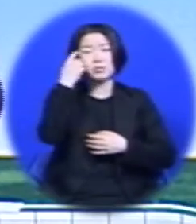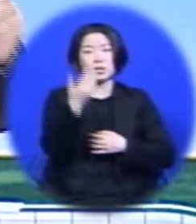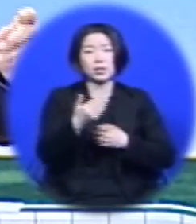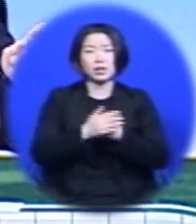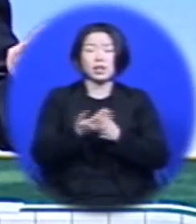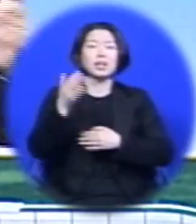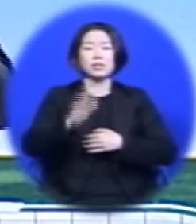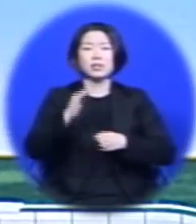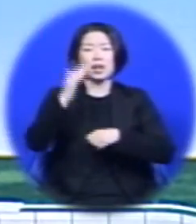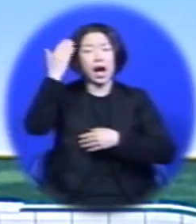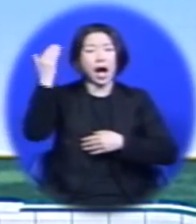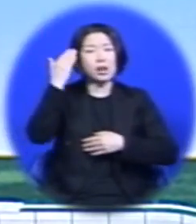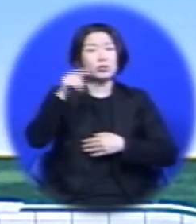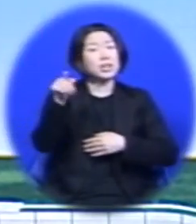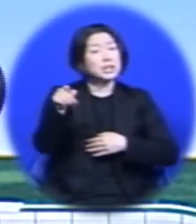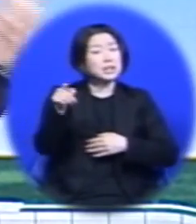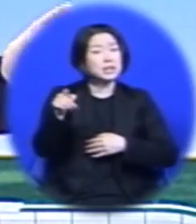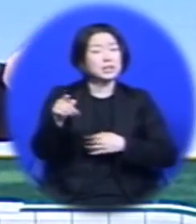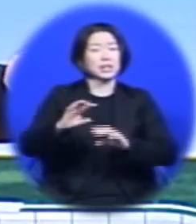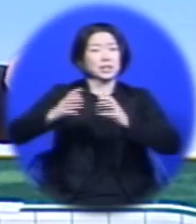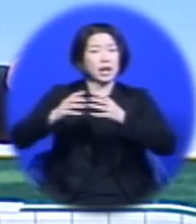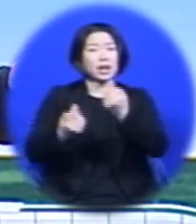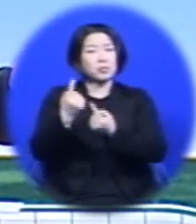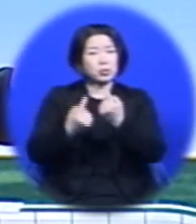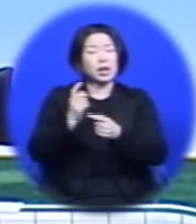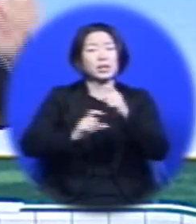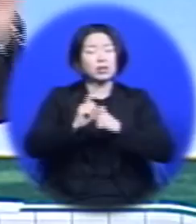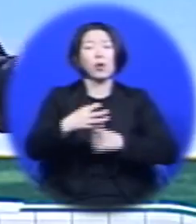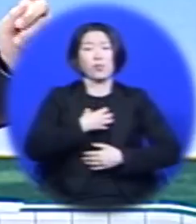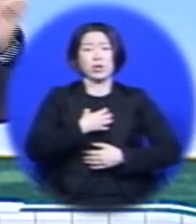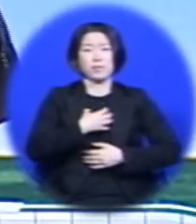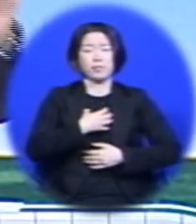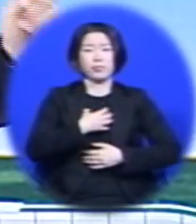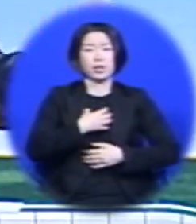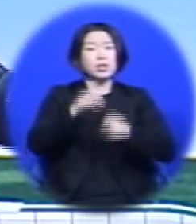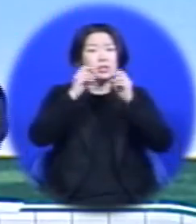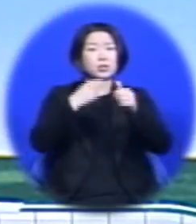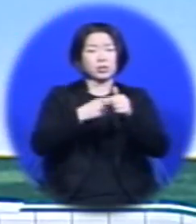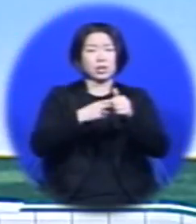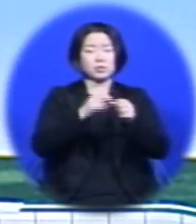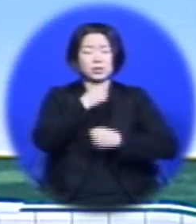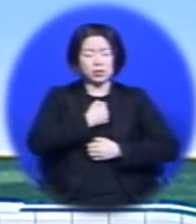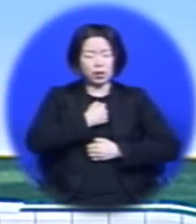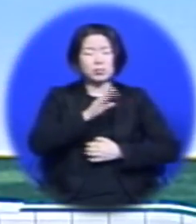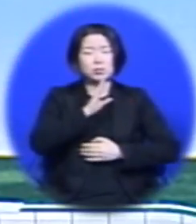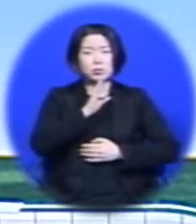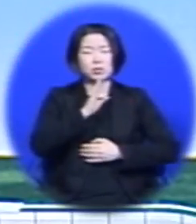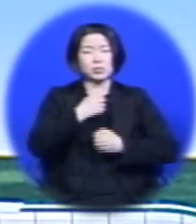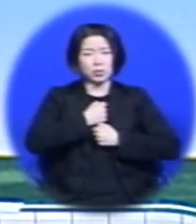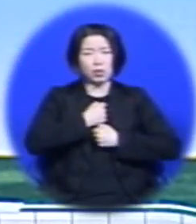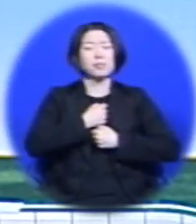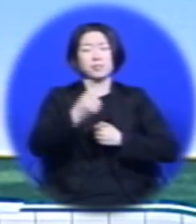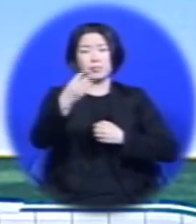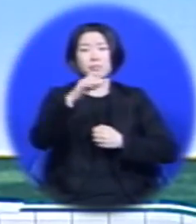그런데 한국이 지금 그 나라 보다 더 위험하다 그렇게 선교사님 정말 조심 하시라고 그렇게 말씀 했다는